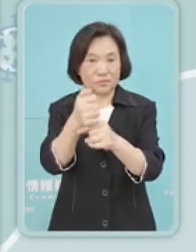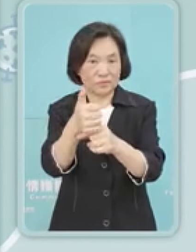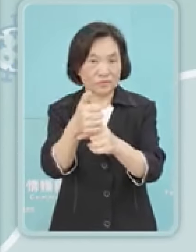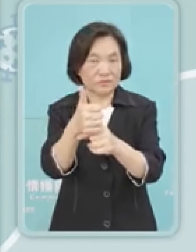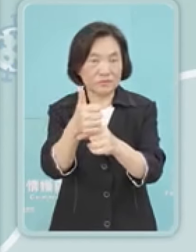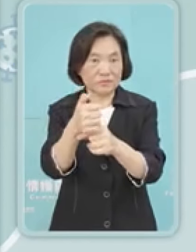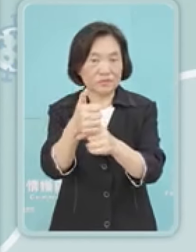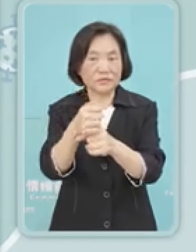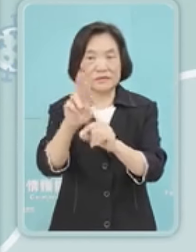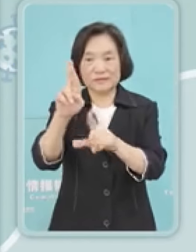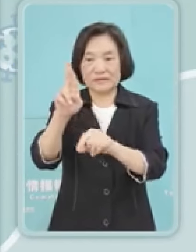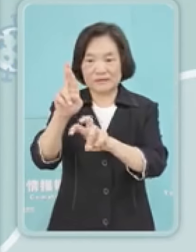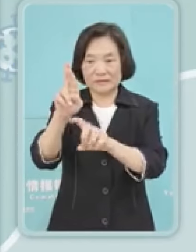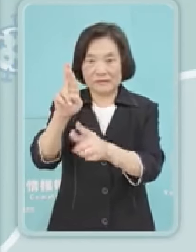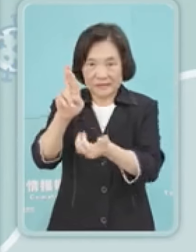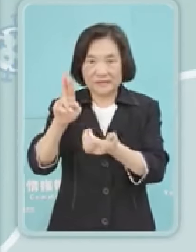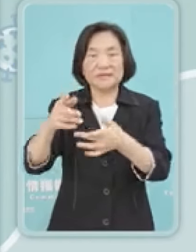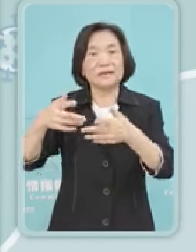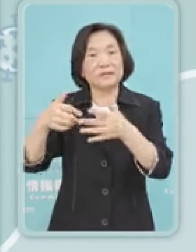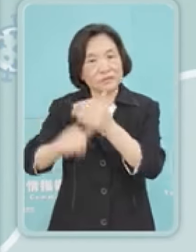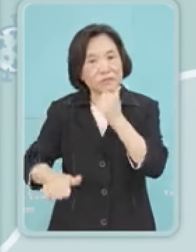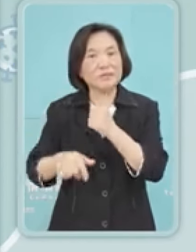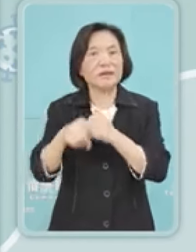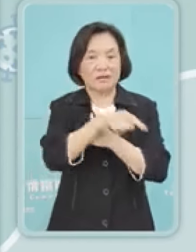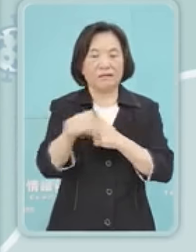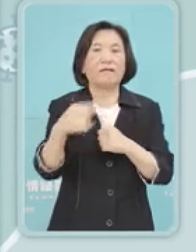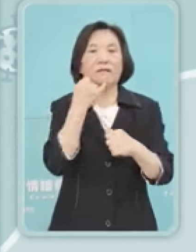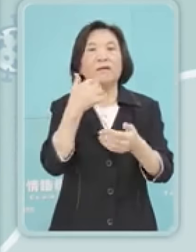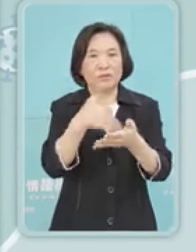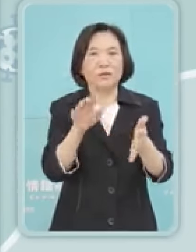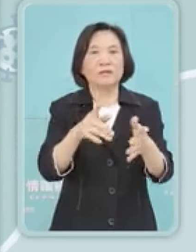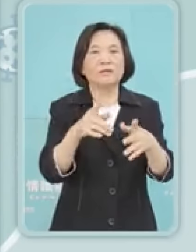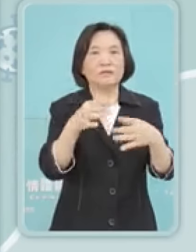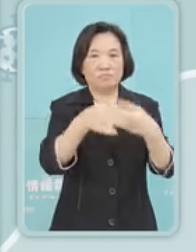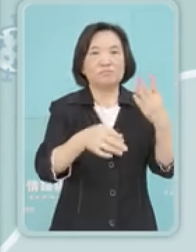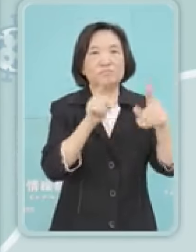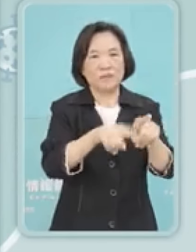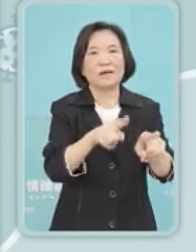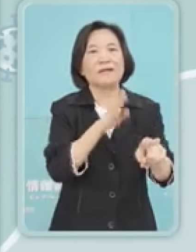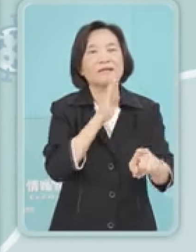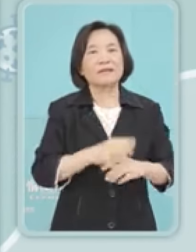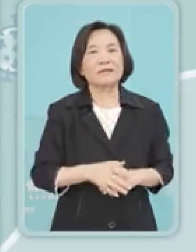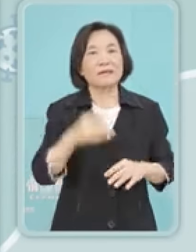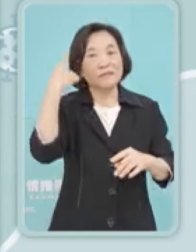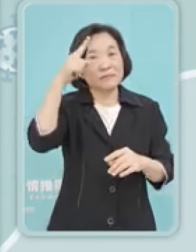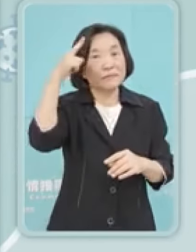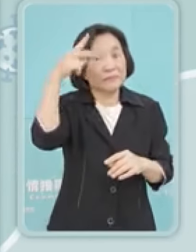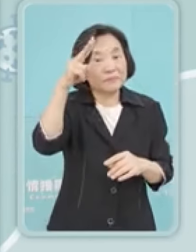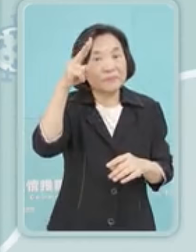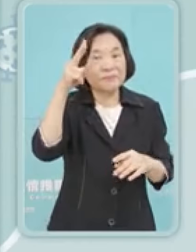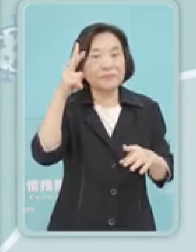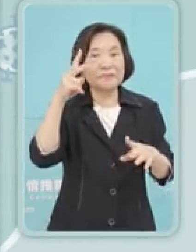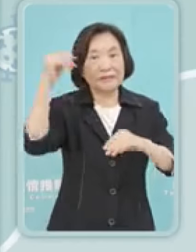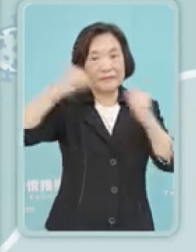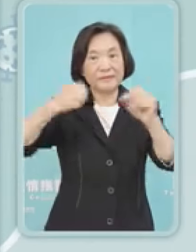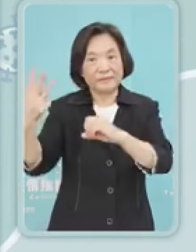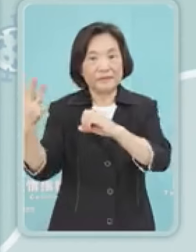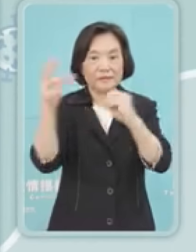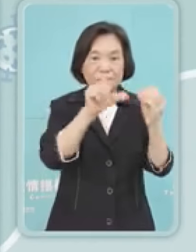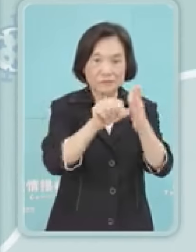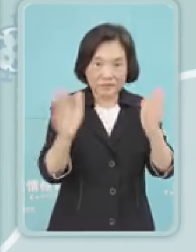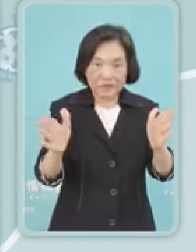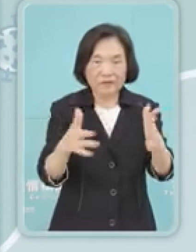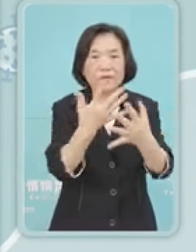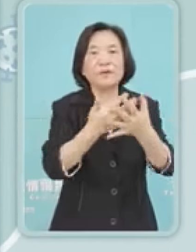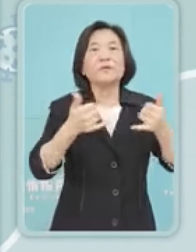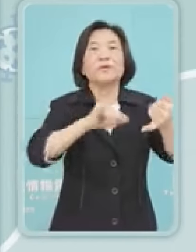民国55年，你知道哦，12月31号以前出生的。那么在明天后天哦，早上8点到下午5点上网预约，因